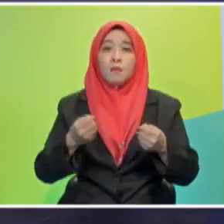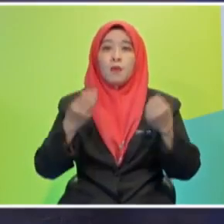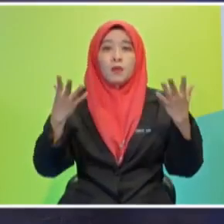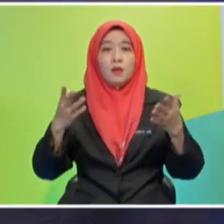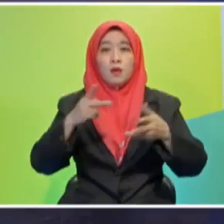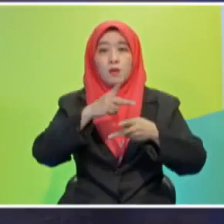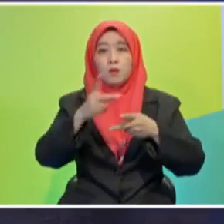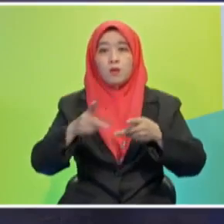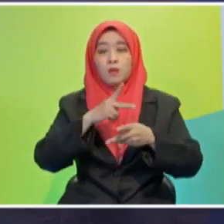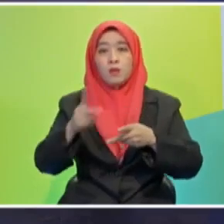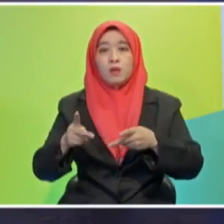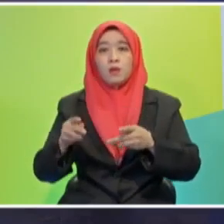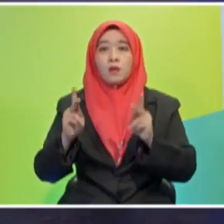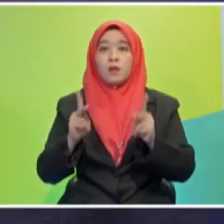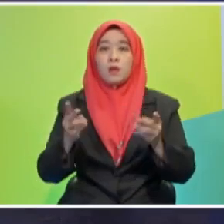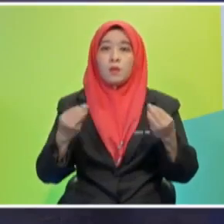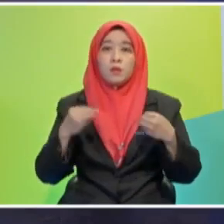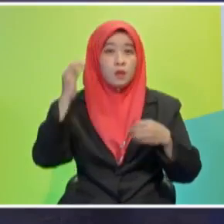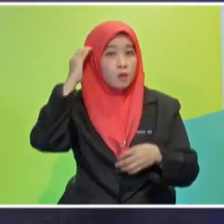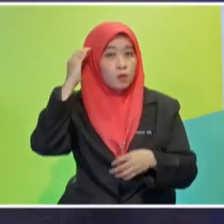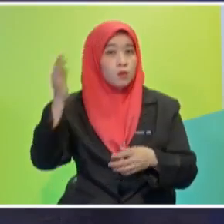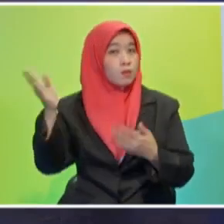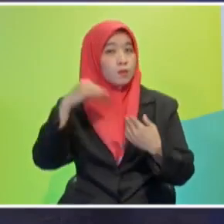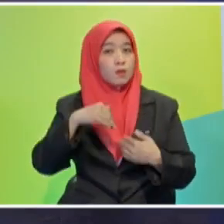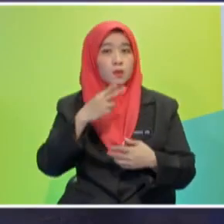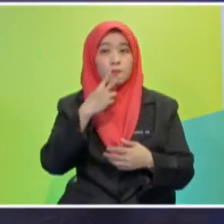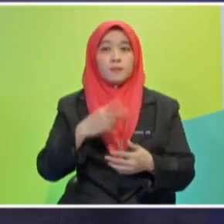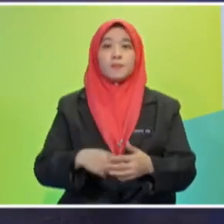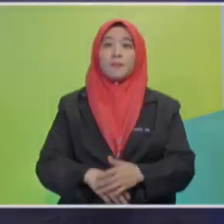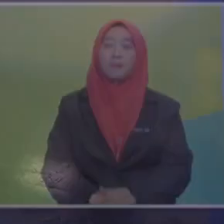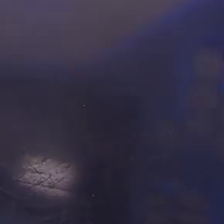lanjut, jom cikgu terangkan selepas ini. Okey, jom, cikgu.